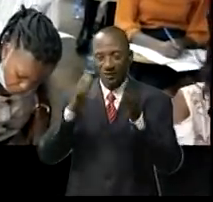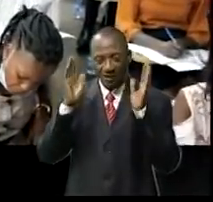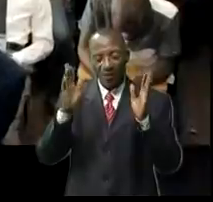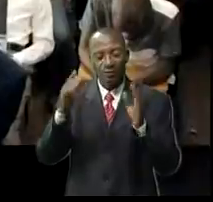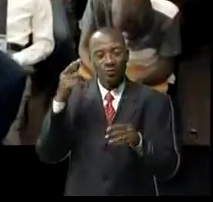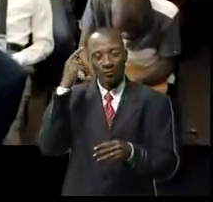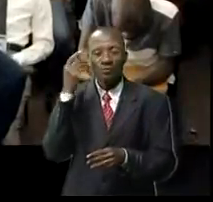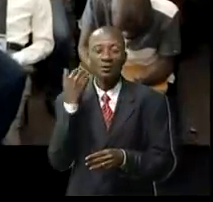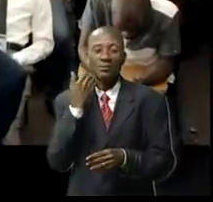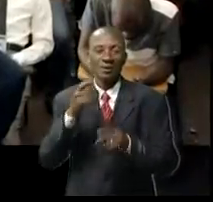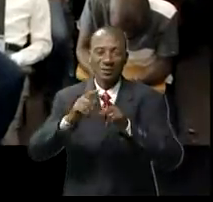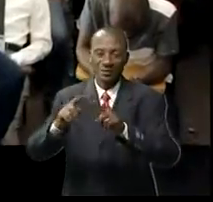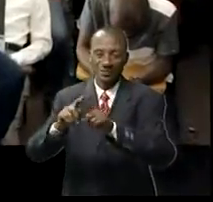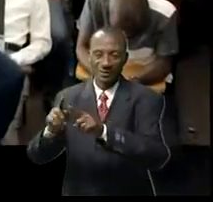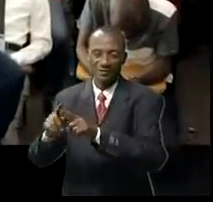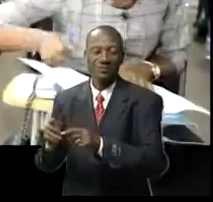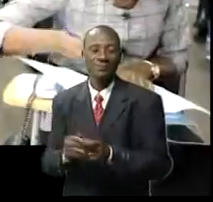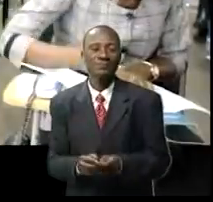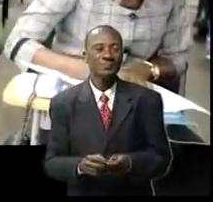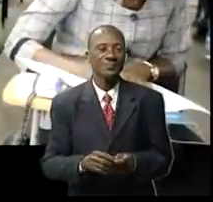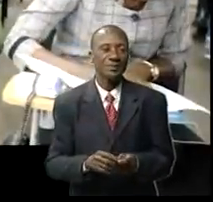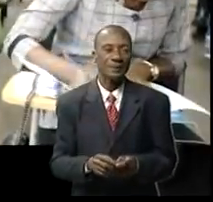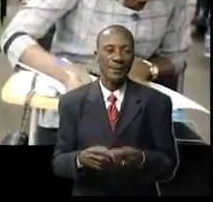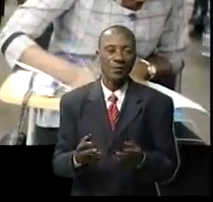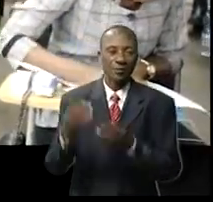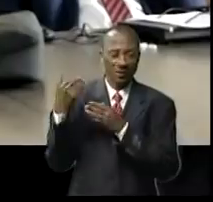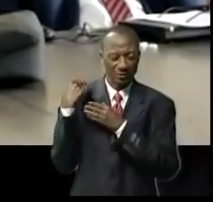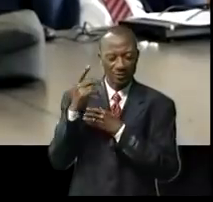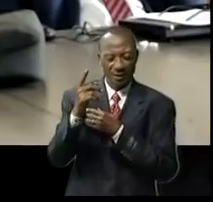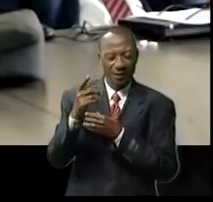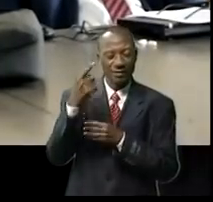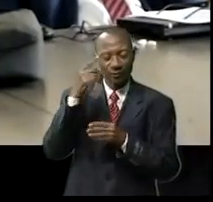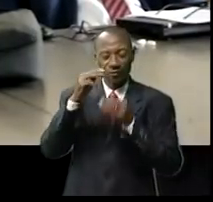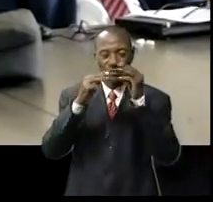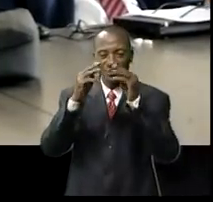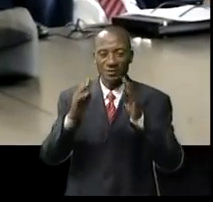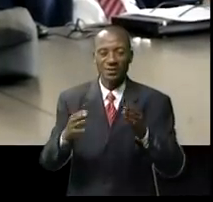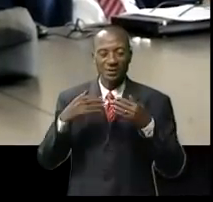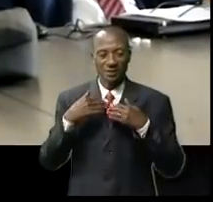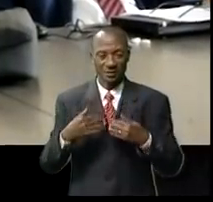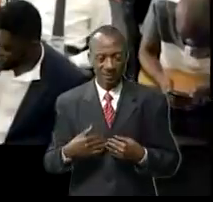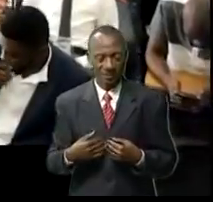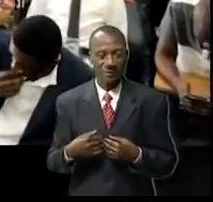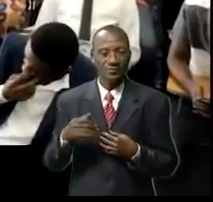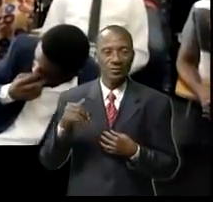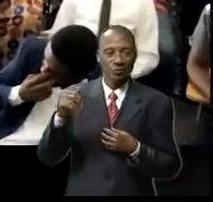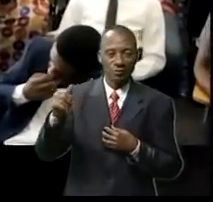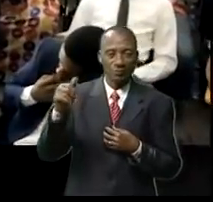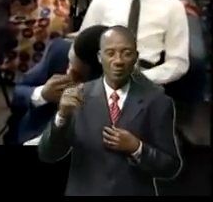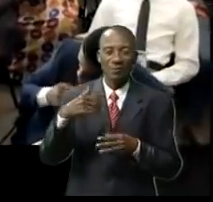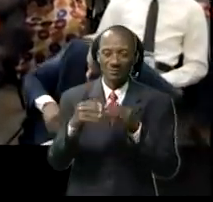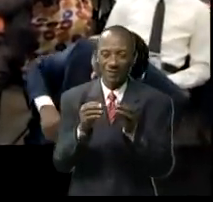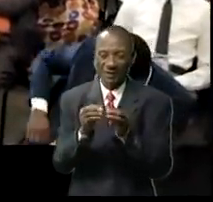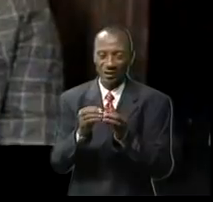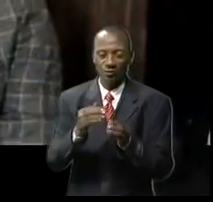Le symposium du ministère de la Santé de ce jour a réuni sur cette problématique des médecins, des étudiants et